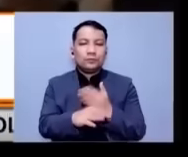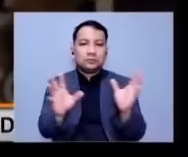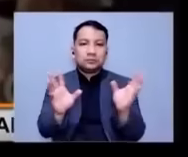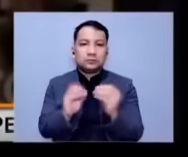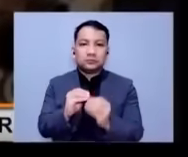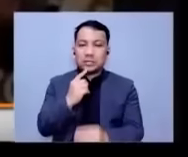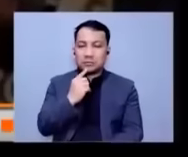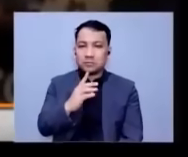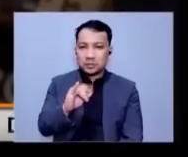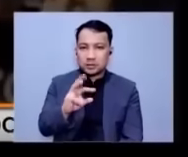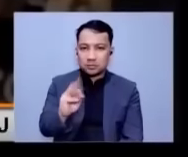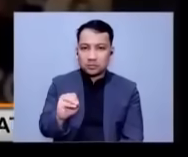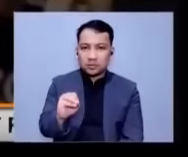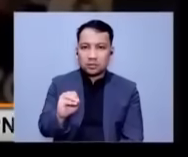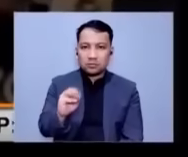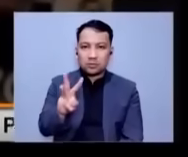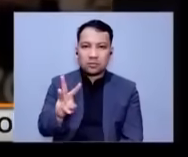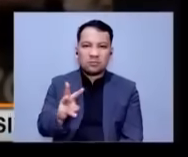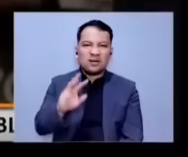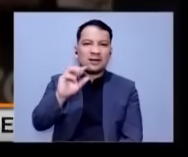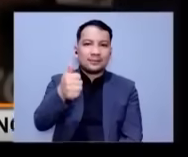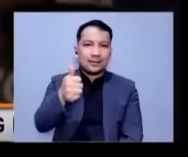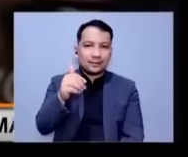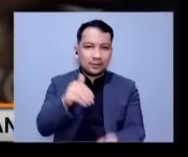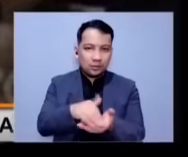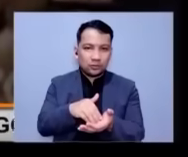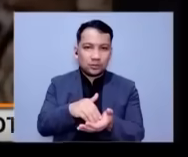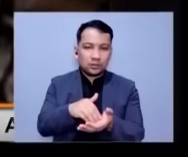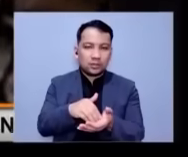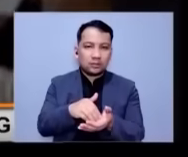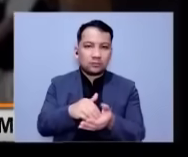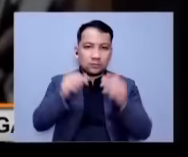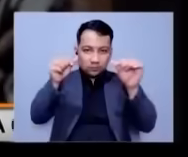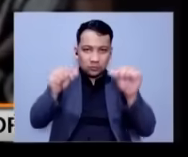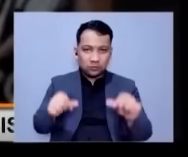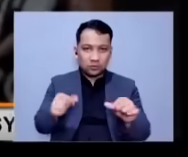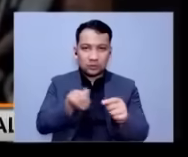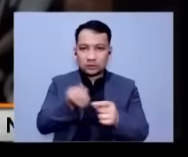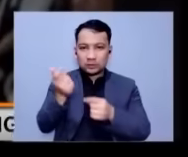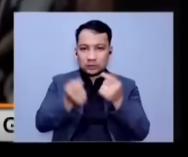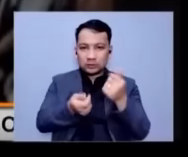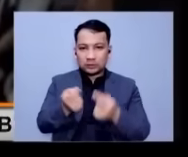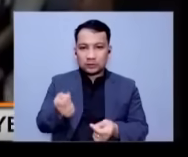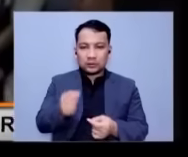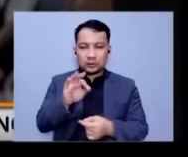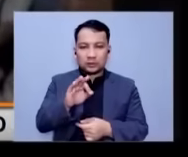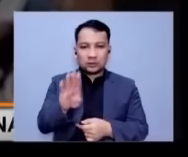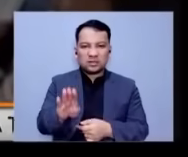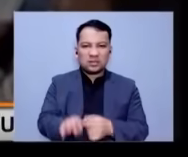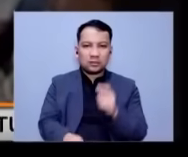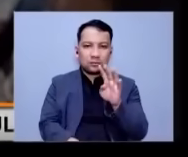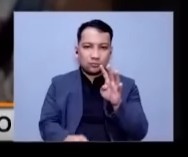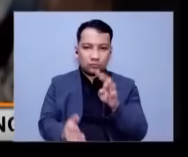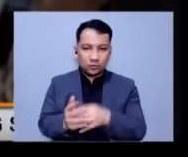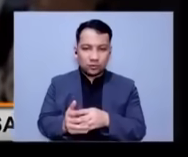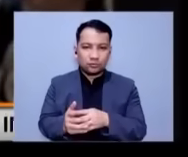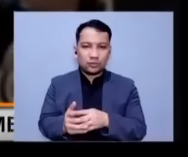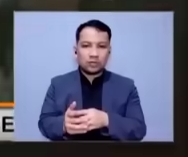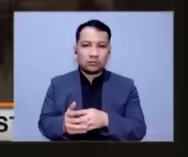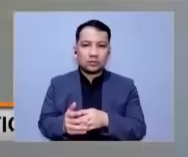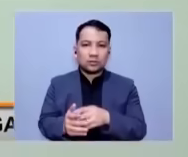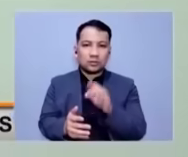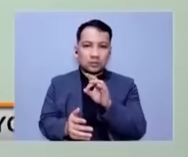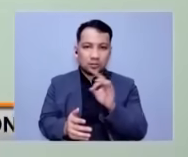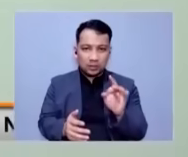DMW, mahigit 10,000 illegal recruitment post ang binura nila sa Facebook. Mahigit 4,800 naman sa